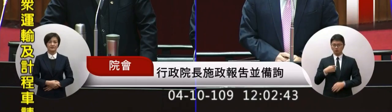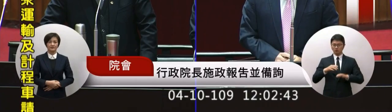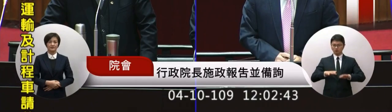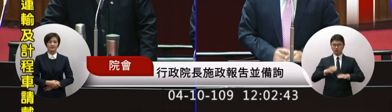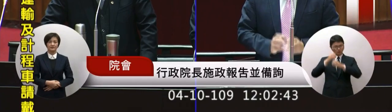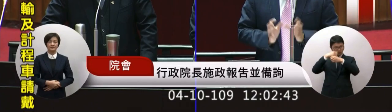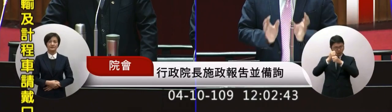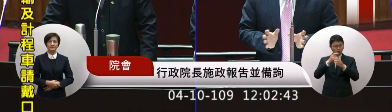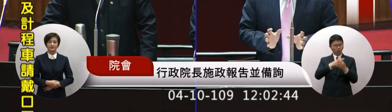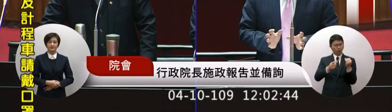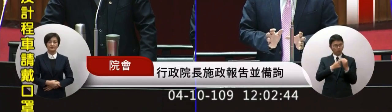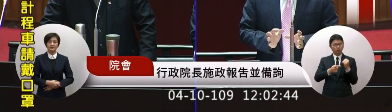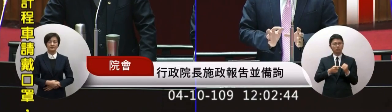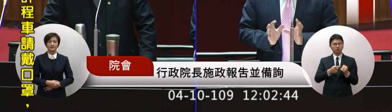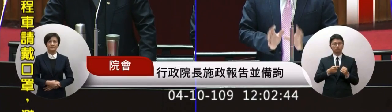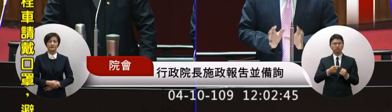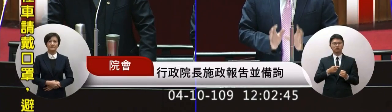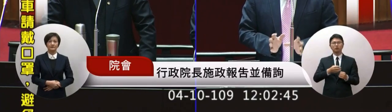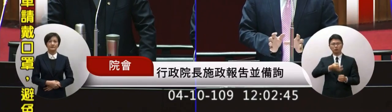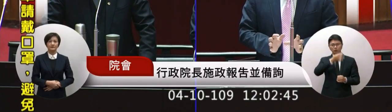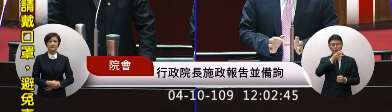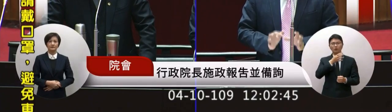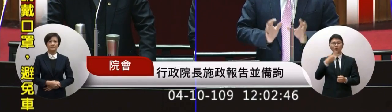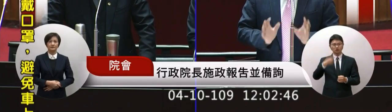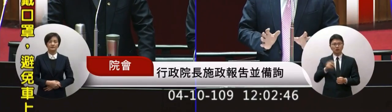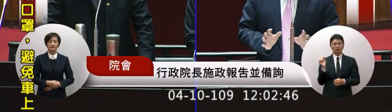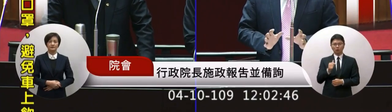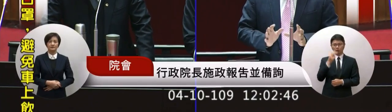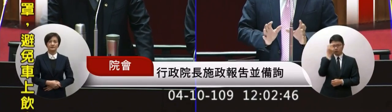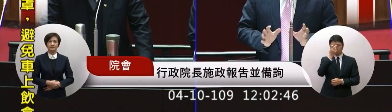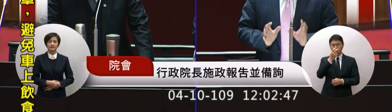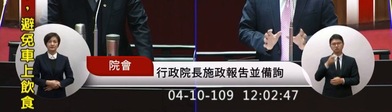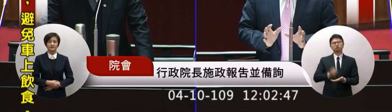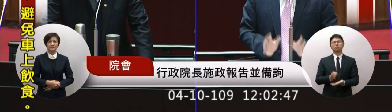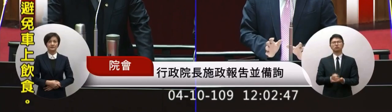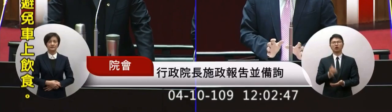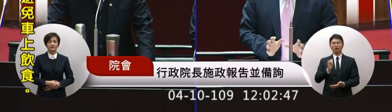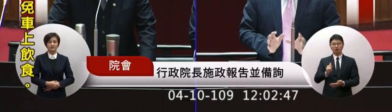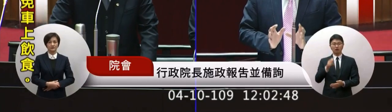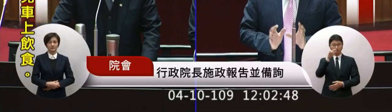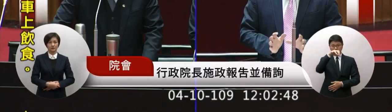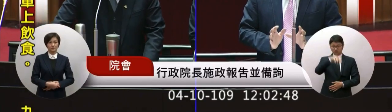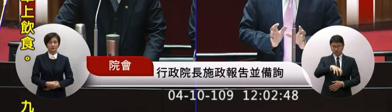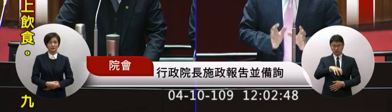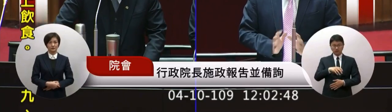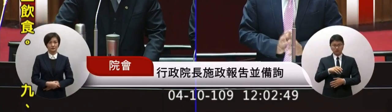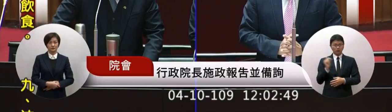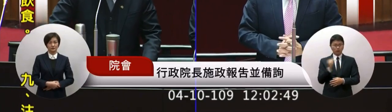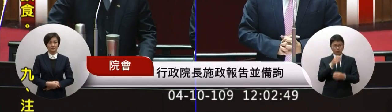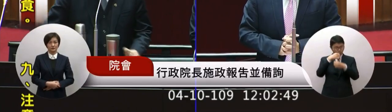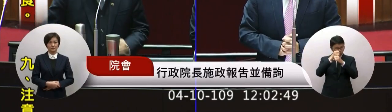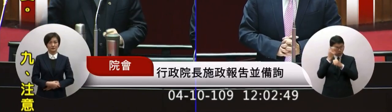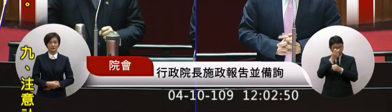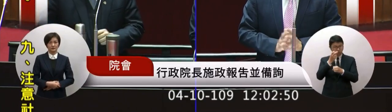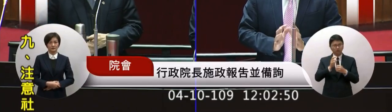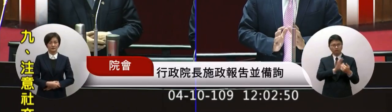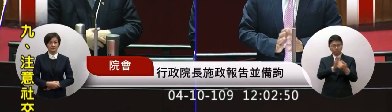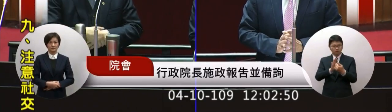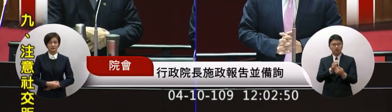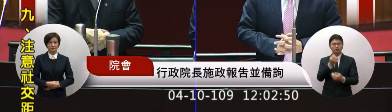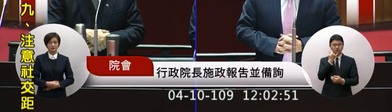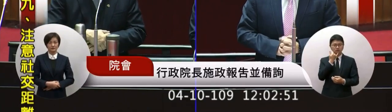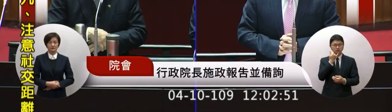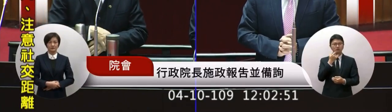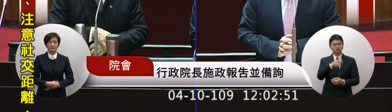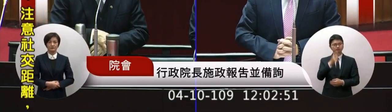够，那快筛基本上也算是便宜，它可以做这样子一个机场的快筛，可以多一层的防护，那不知道院